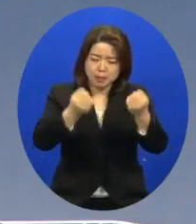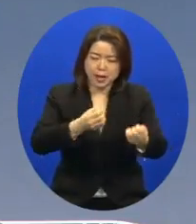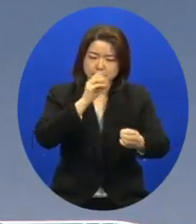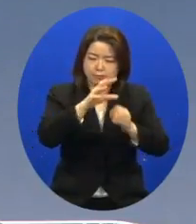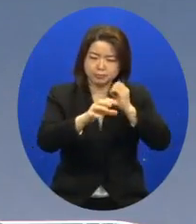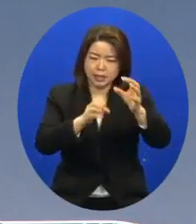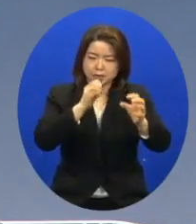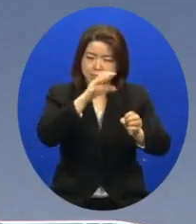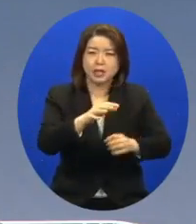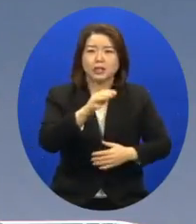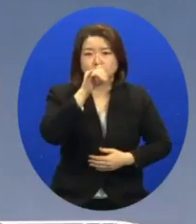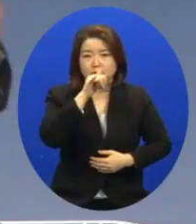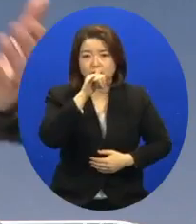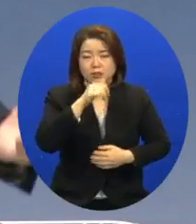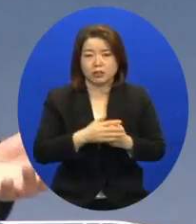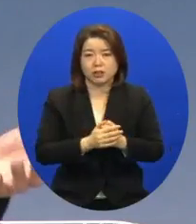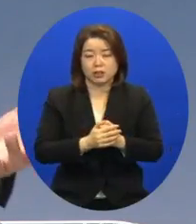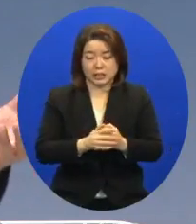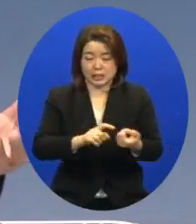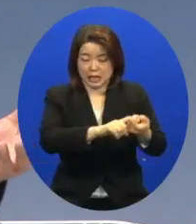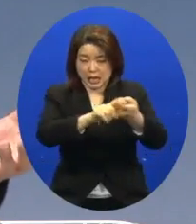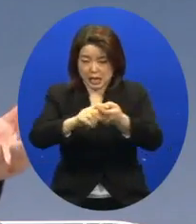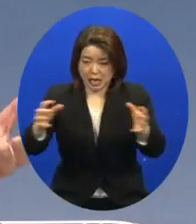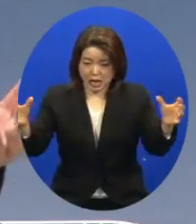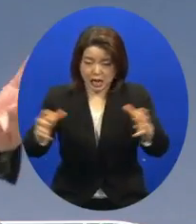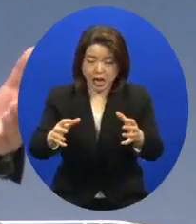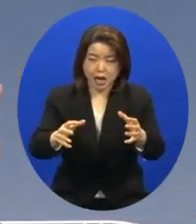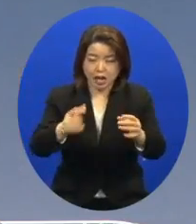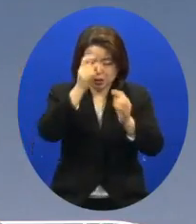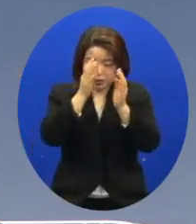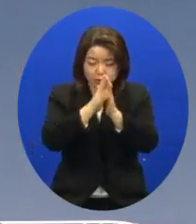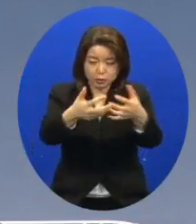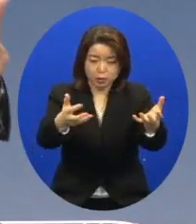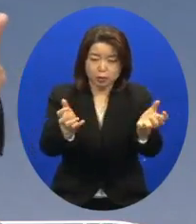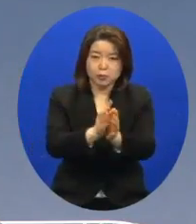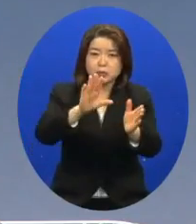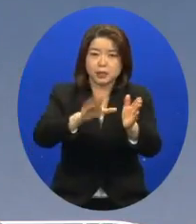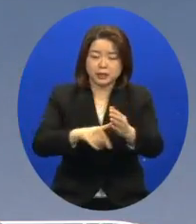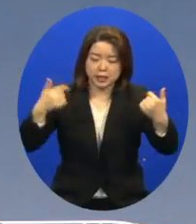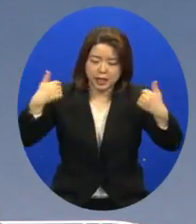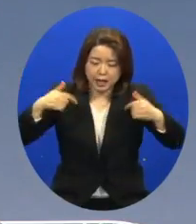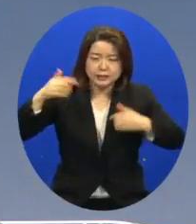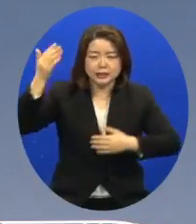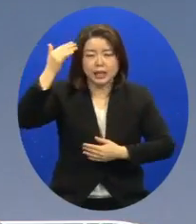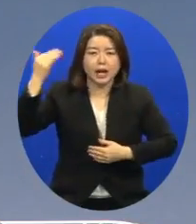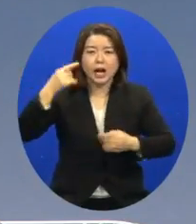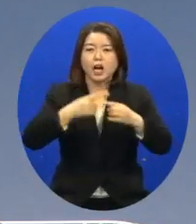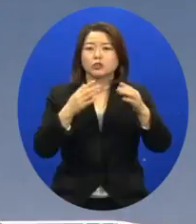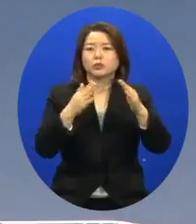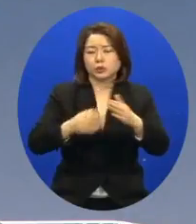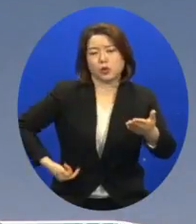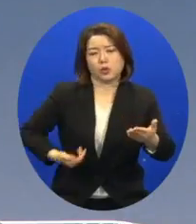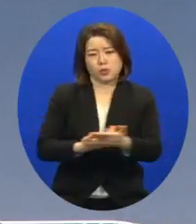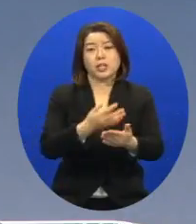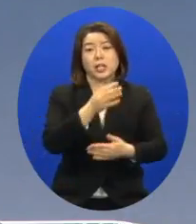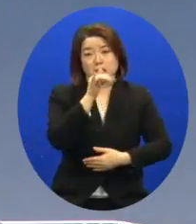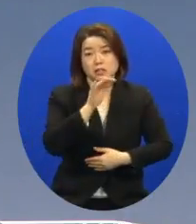있었습니다 이런 연합집회 를 하거나 할 때 언제나 한국교회 회계가 있었습니다